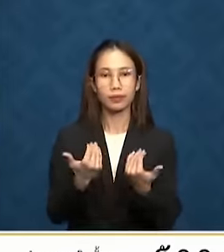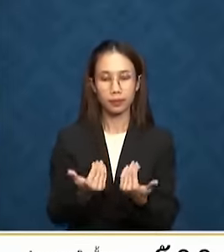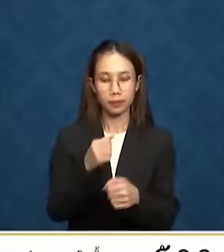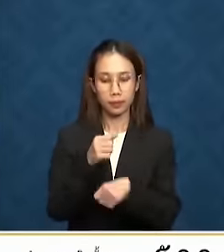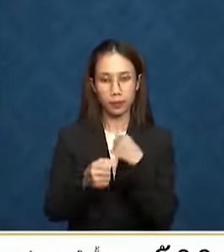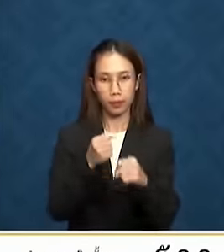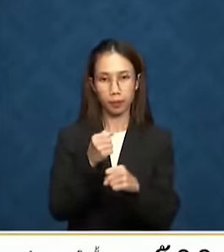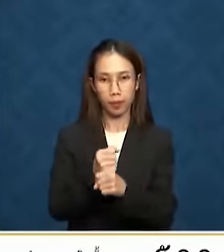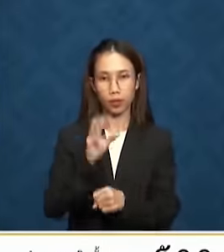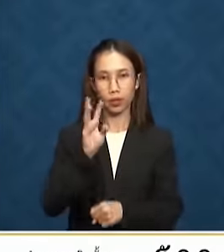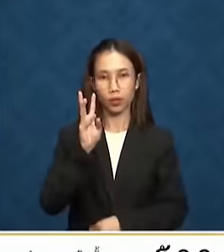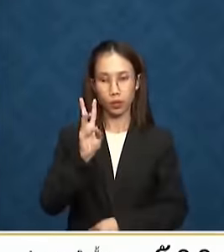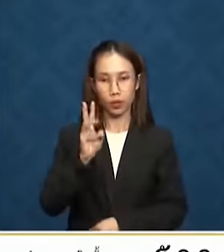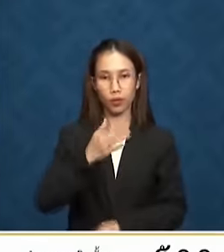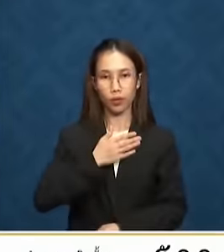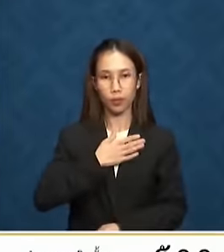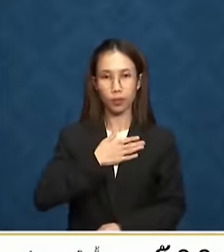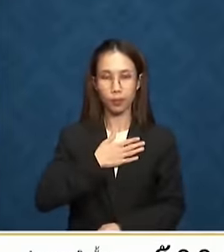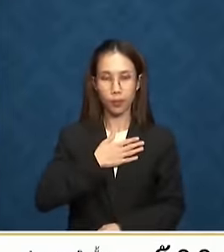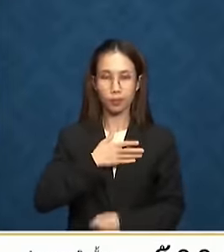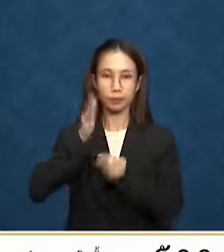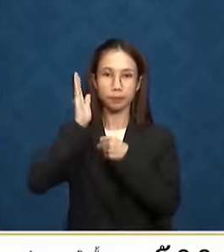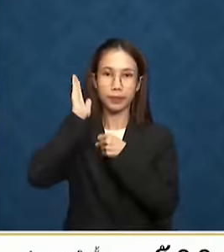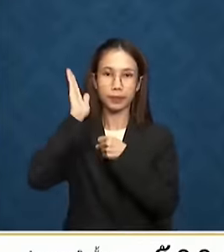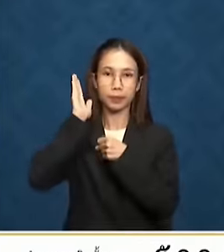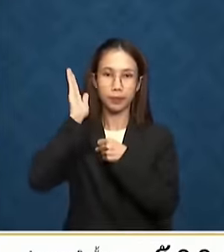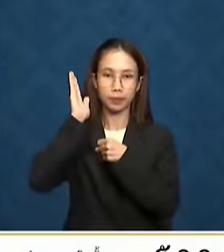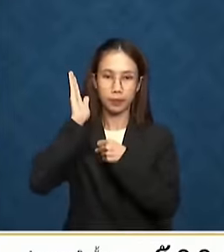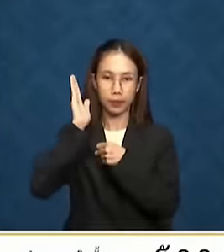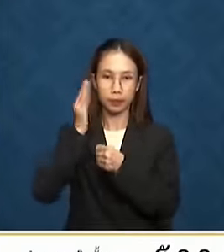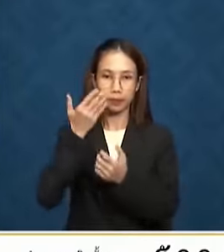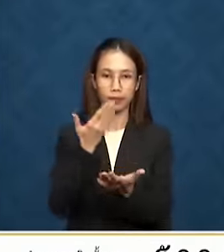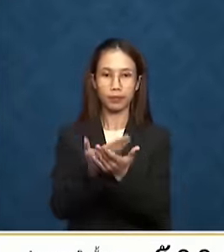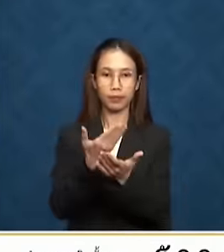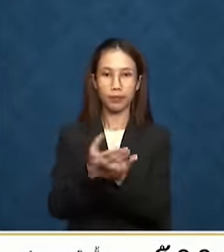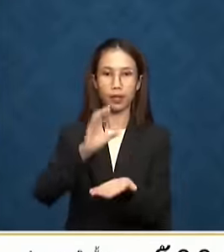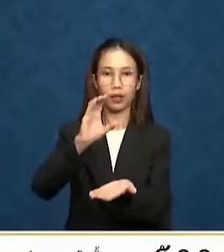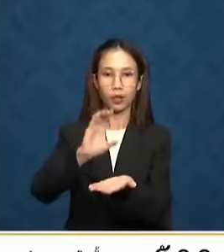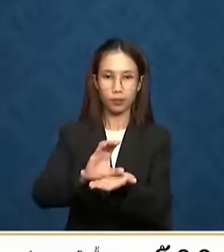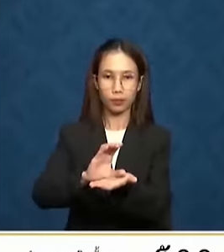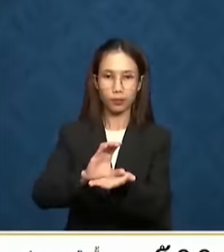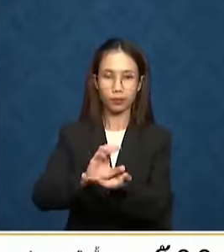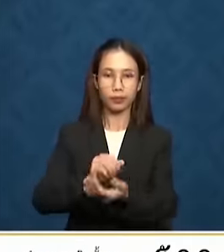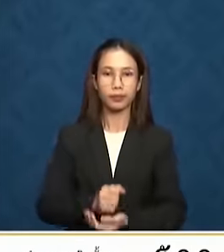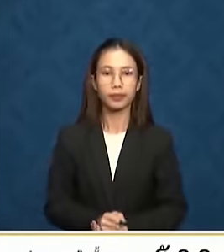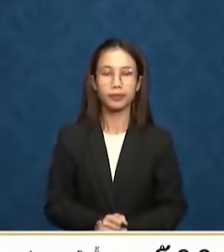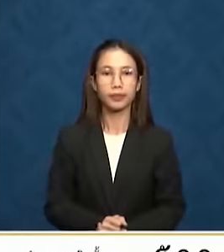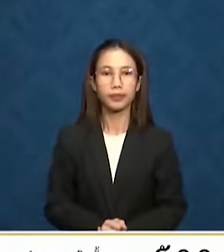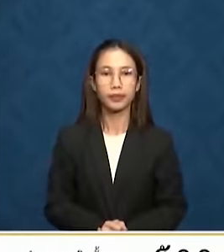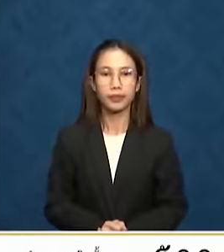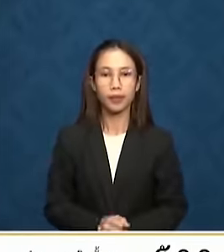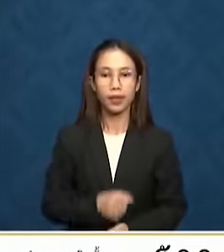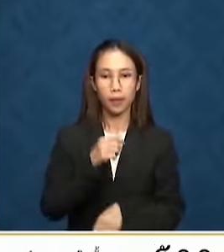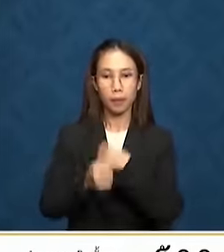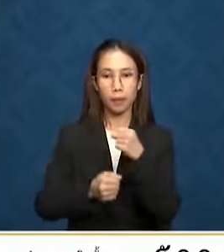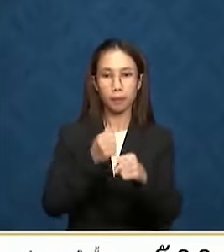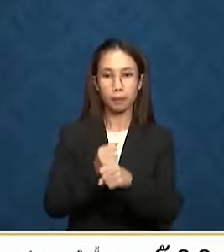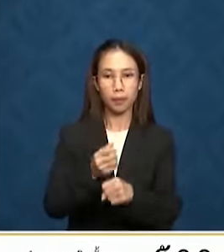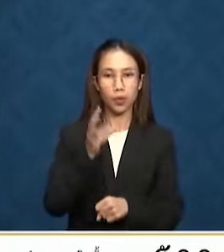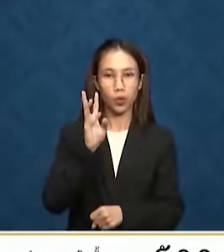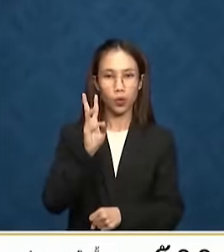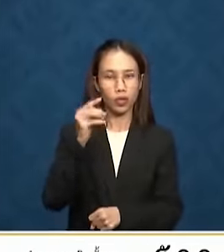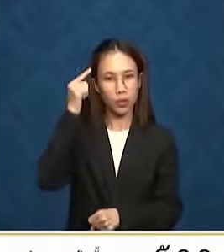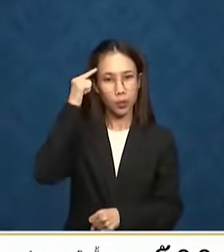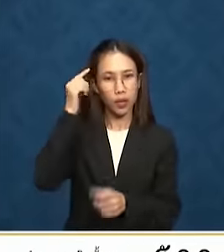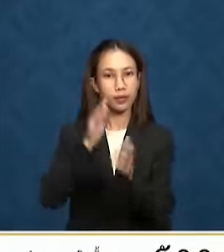6ของผมในการอภิปรายงบประมาณของแผ่นดิน 6ปีอาจจะไม่ใช่เป็นเวลาที่มาก